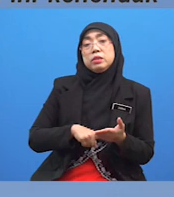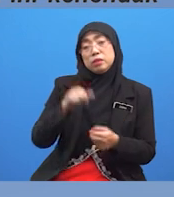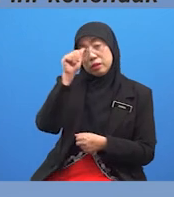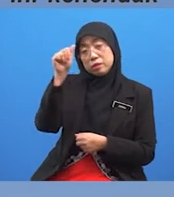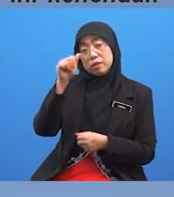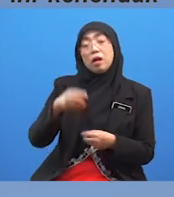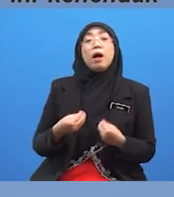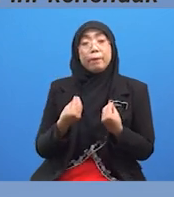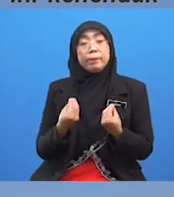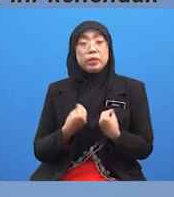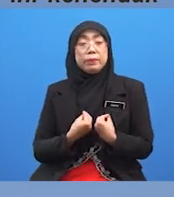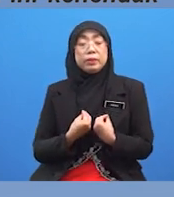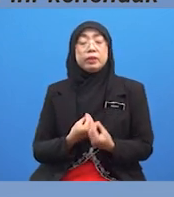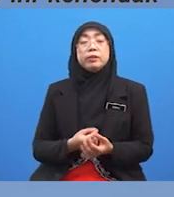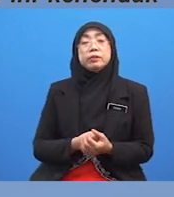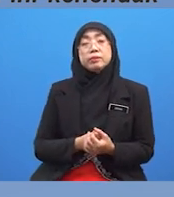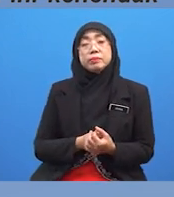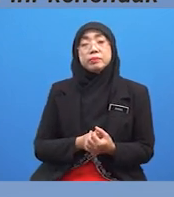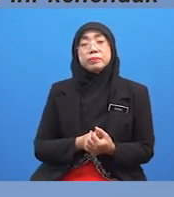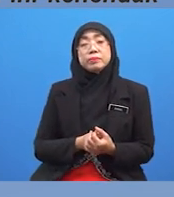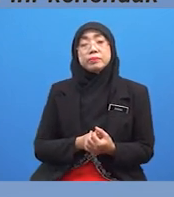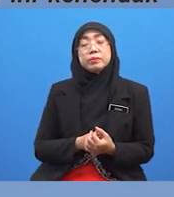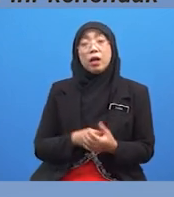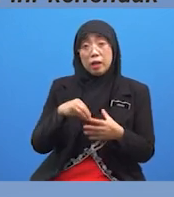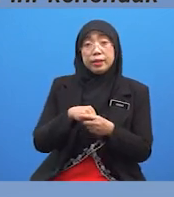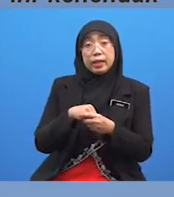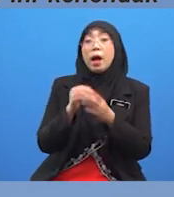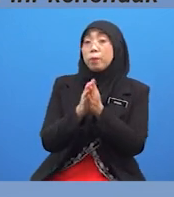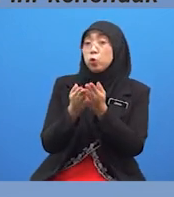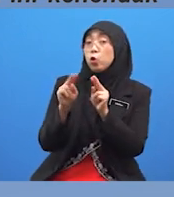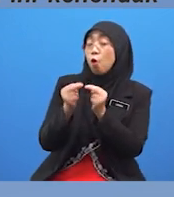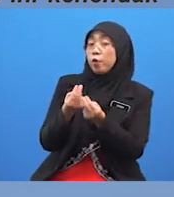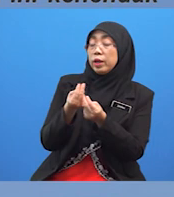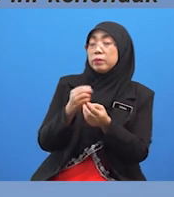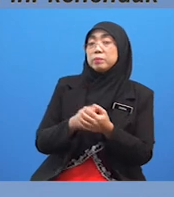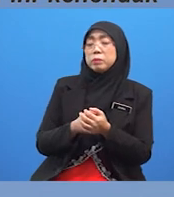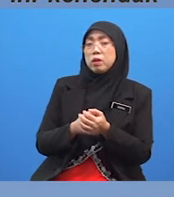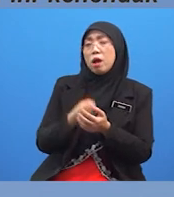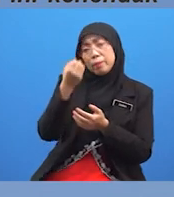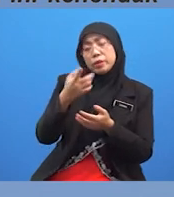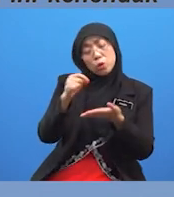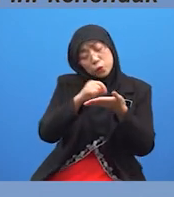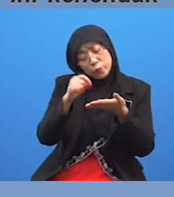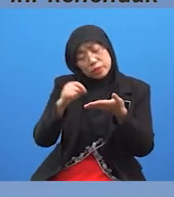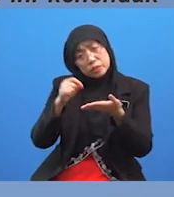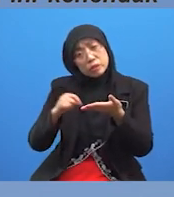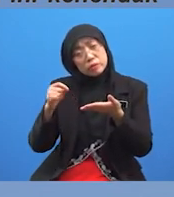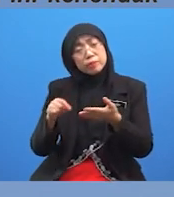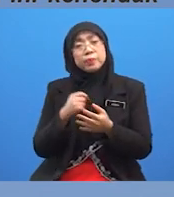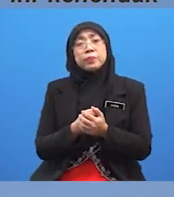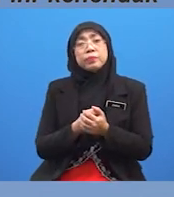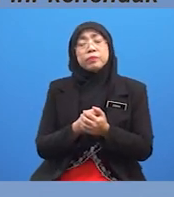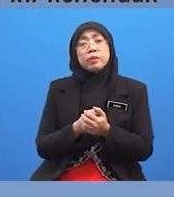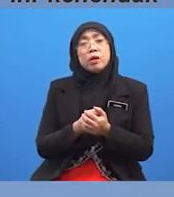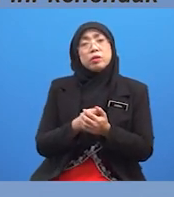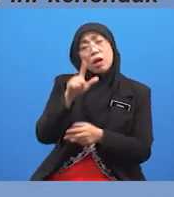daripada Allah Subhanahu Wa Taala. Dalam novel ini, pengarangnya mencatatkan bahawa watak lebay ma'ruf